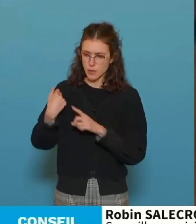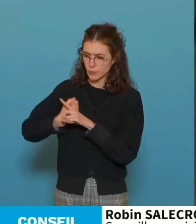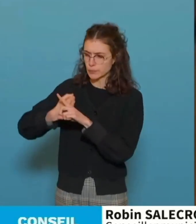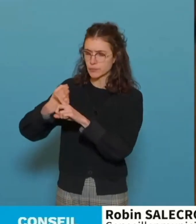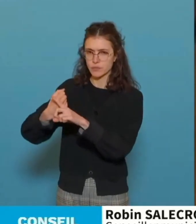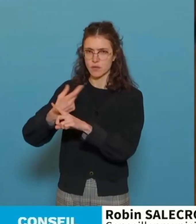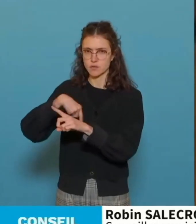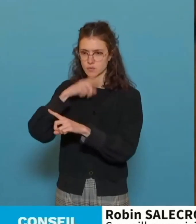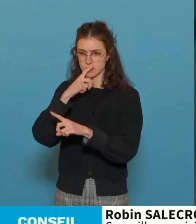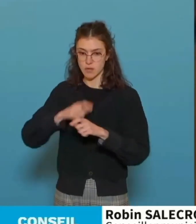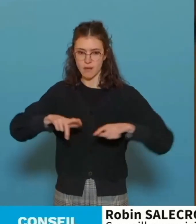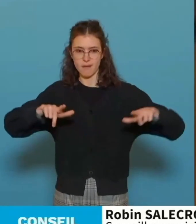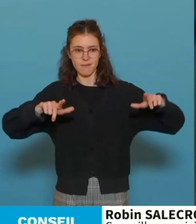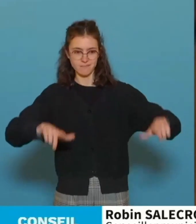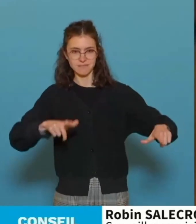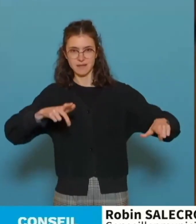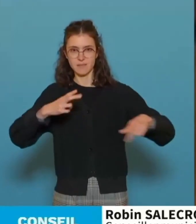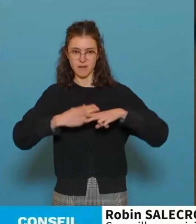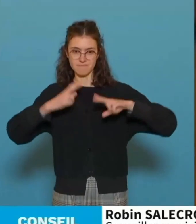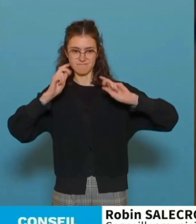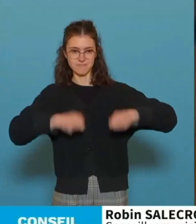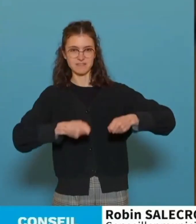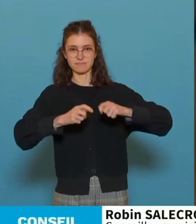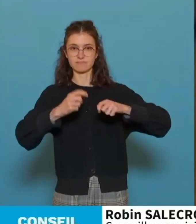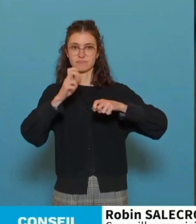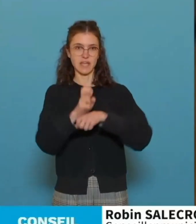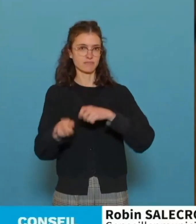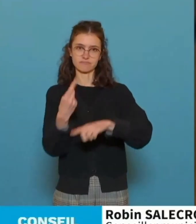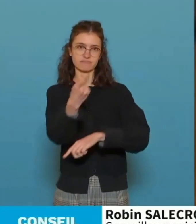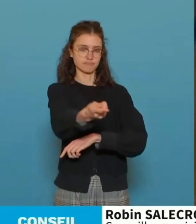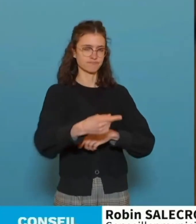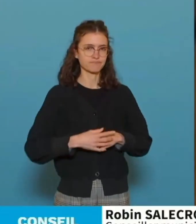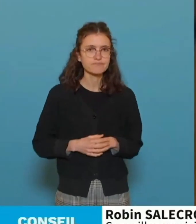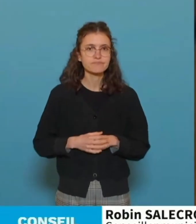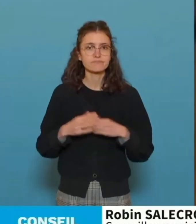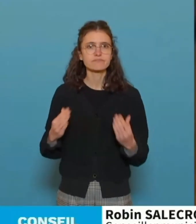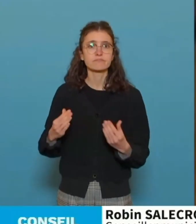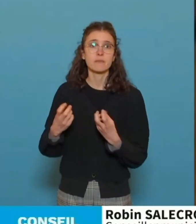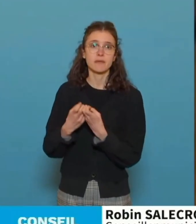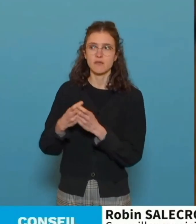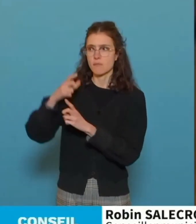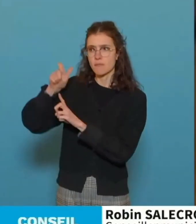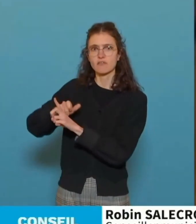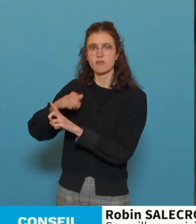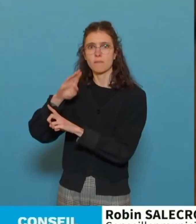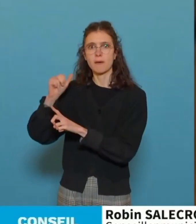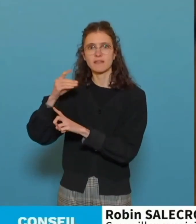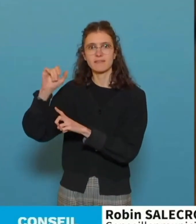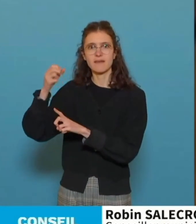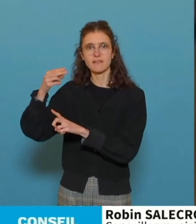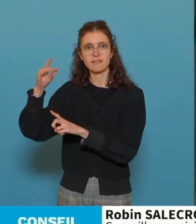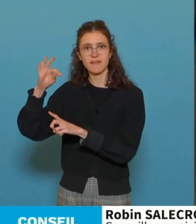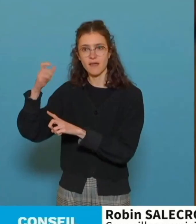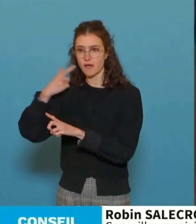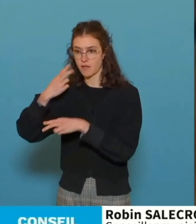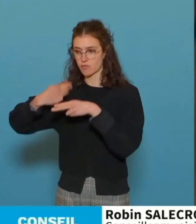et dans l'asphalte. Avec Robert Badinter, ce n'est pas seulement un grand juriste que nous honorons, c'est l'abolition de la peine de mort,